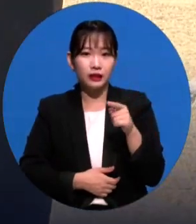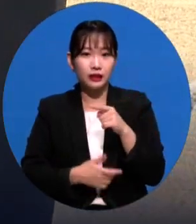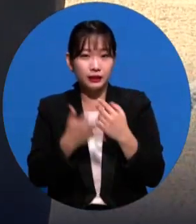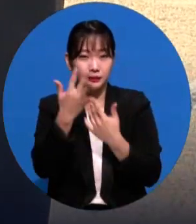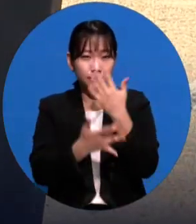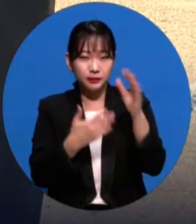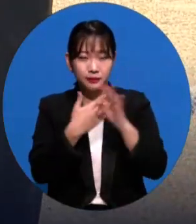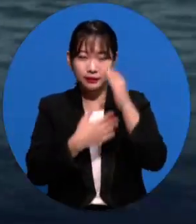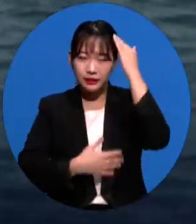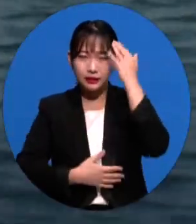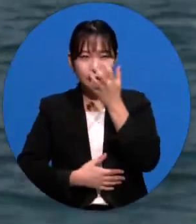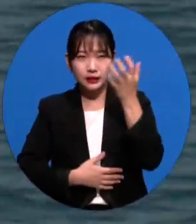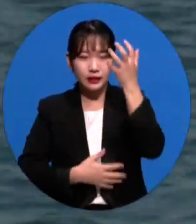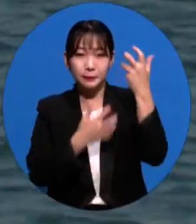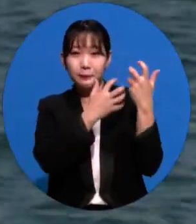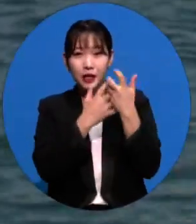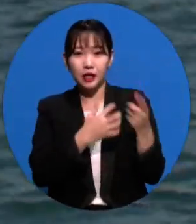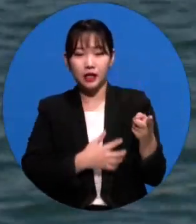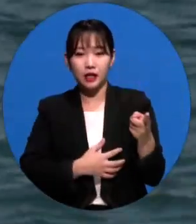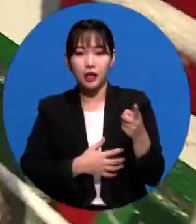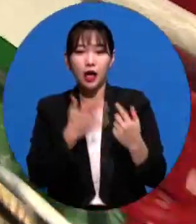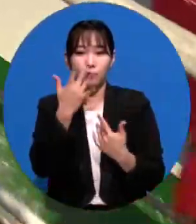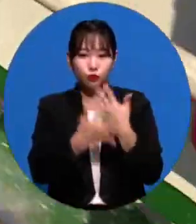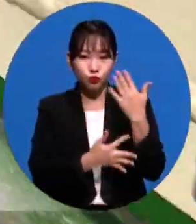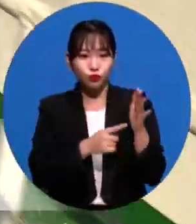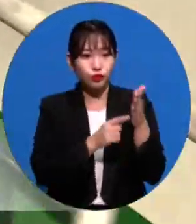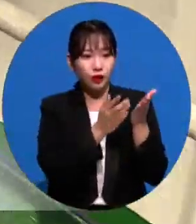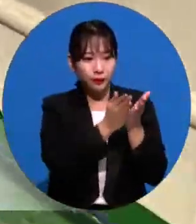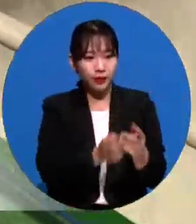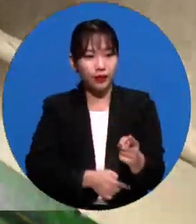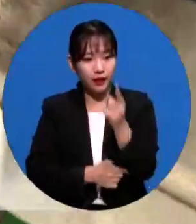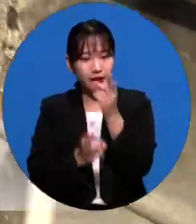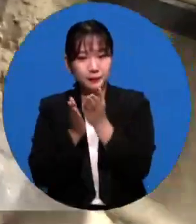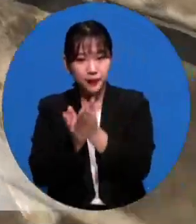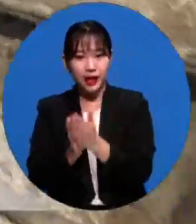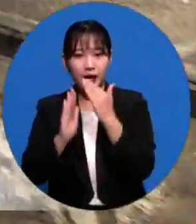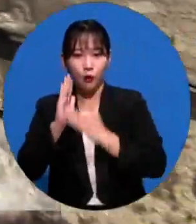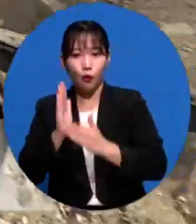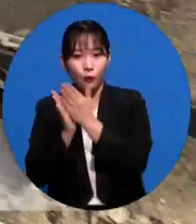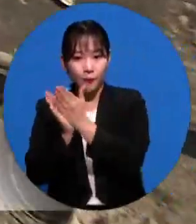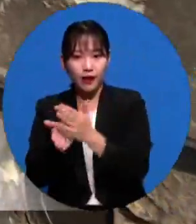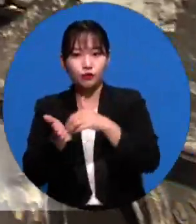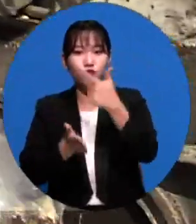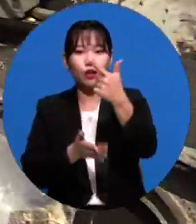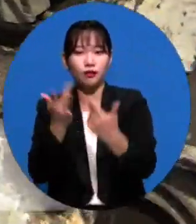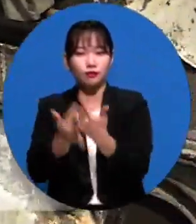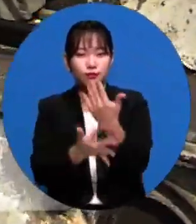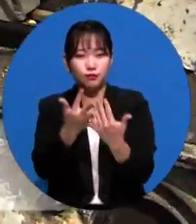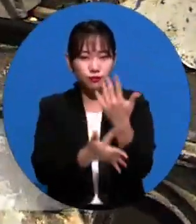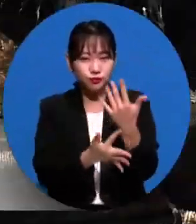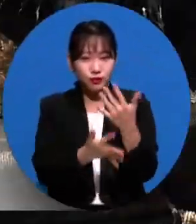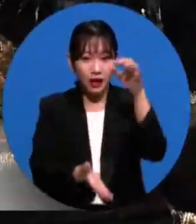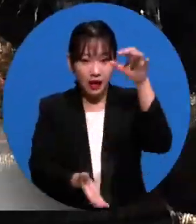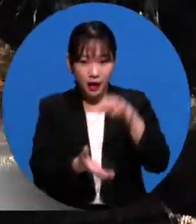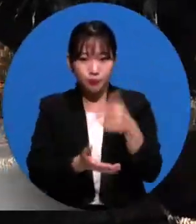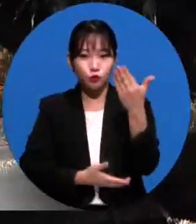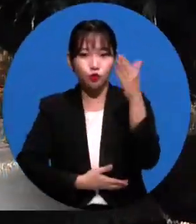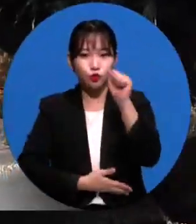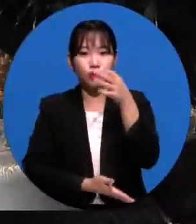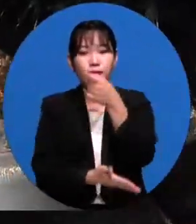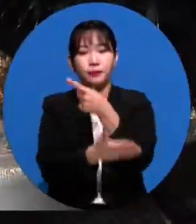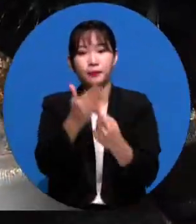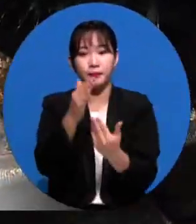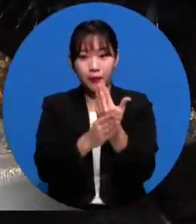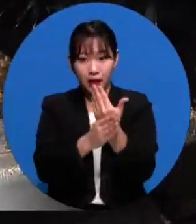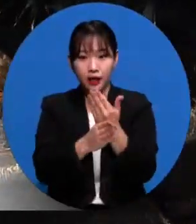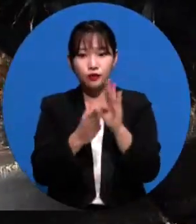검은 연기 엄청나오니까. 불은 어선과 낚싯배 그리고 관공선 등 모두 6척을 태우고 9억여 원의 재산 피해를 낸 뒤